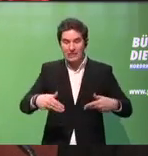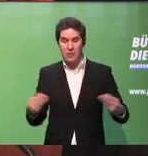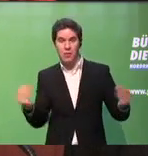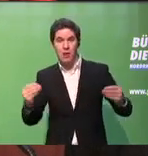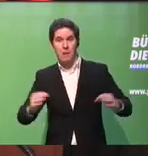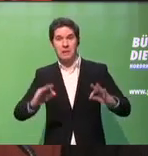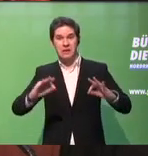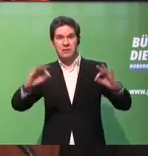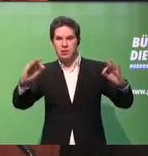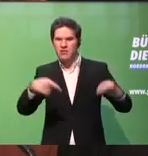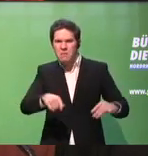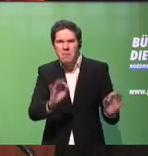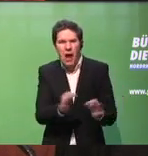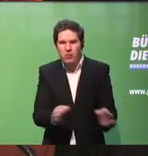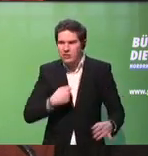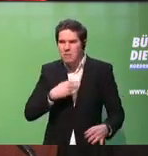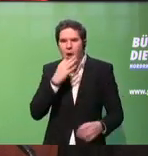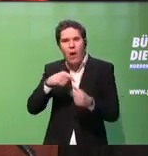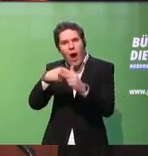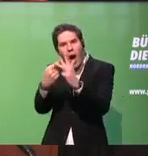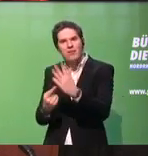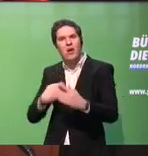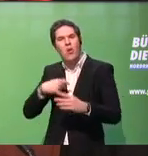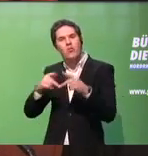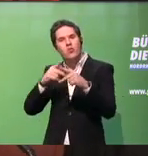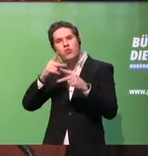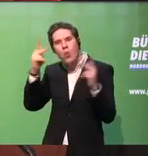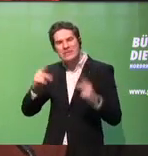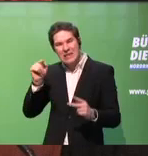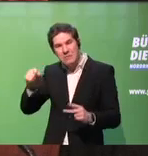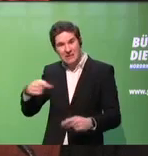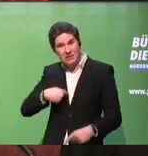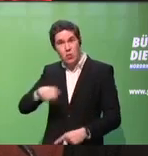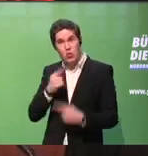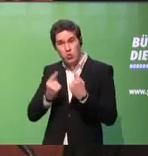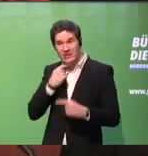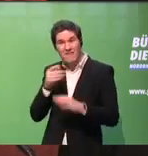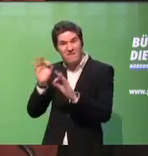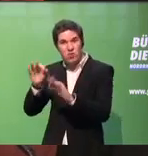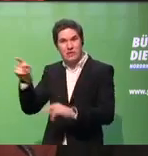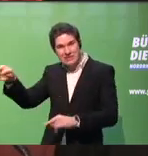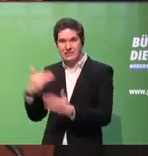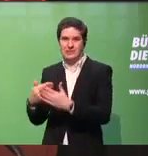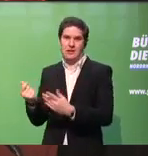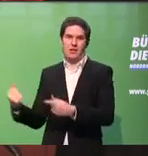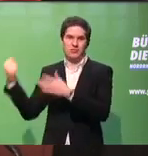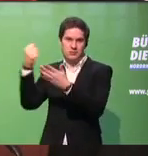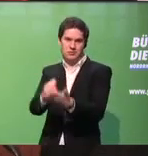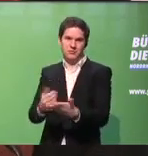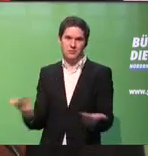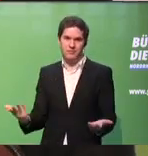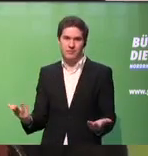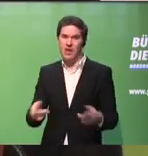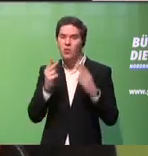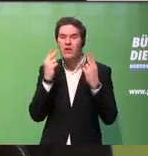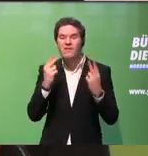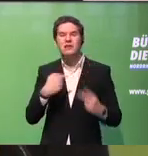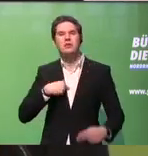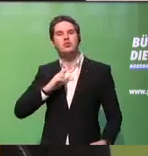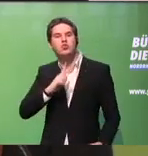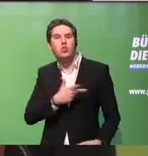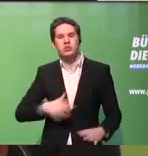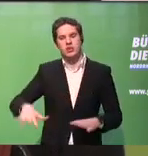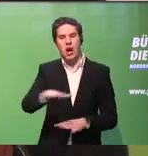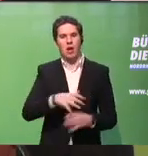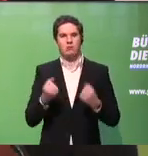in nachhaltige Konzepte, für die wir Grüne stehen. Wir Grüne streiten auch für ein soziales Europa, in dem junge Menschen nicht in